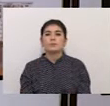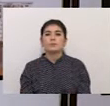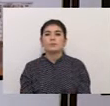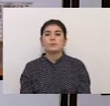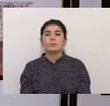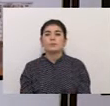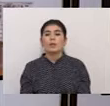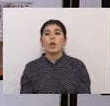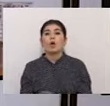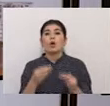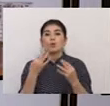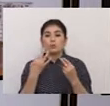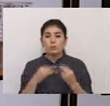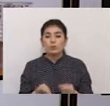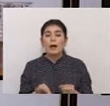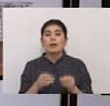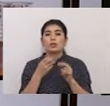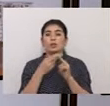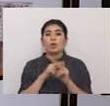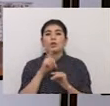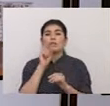Mustaqil bajarish uchun topshiriq.